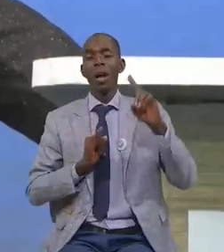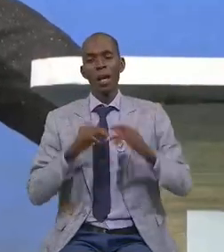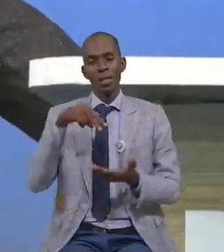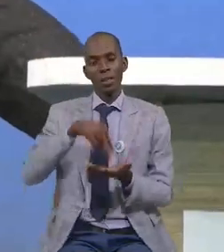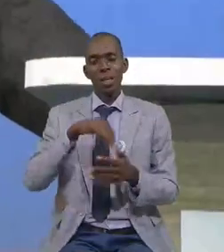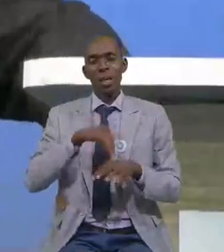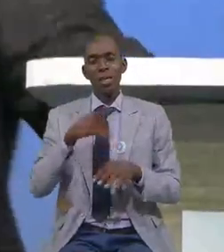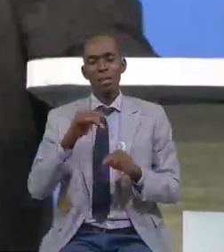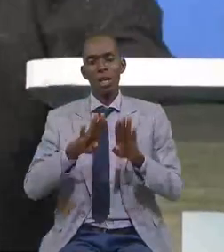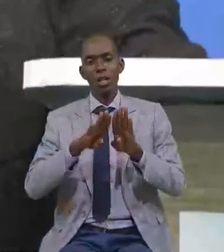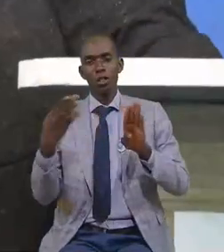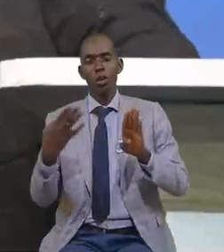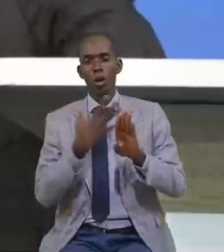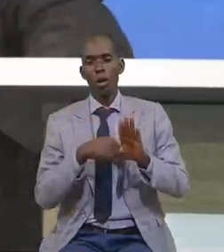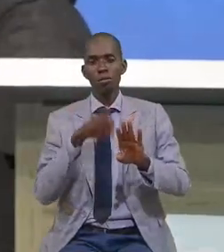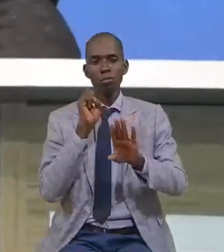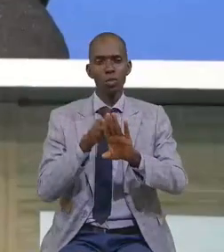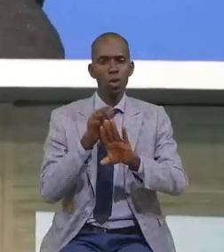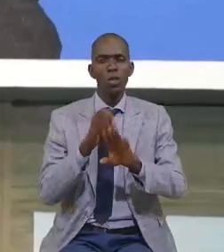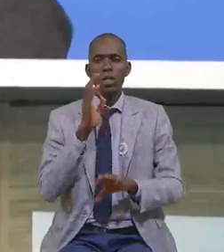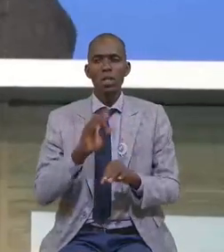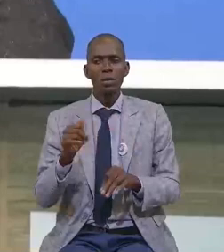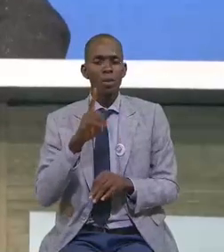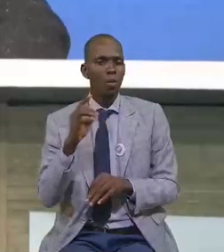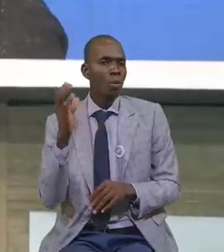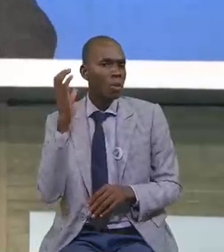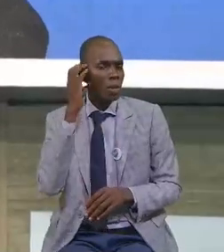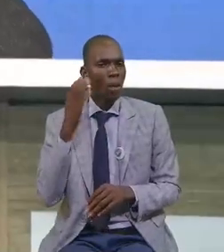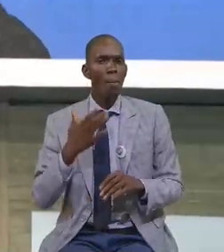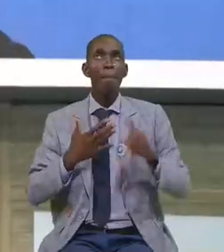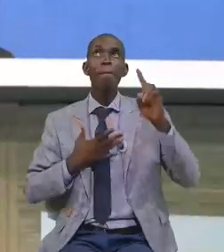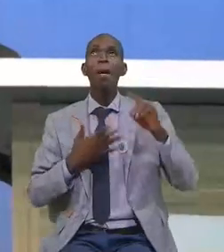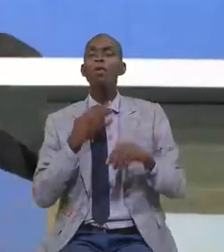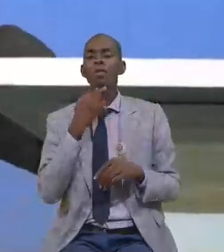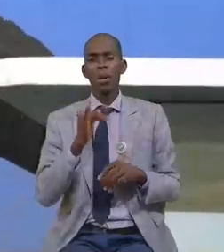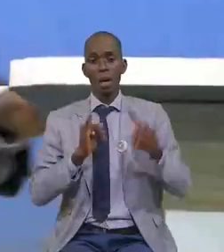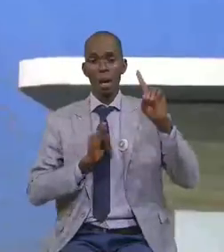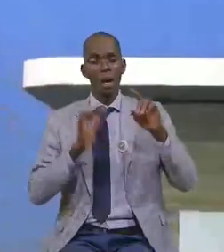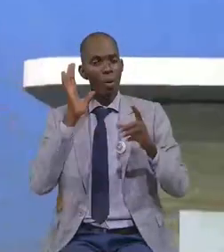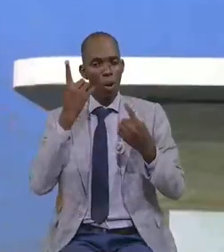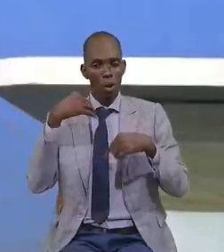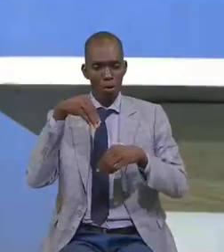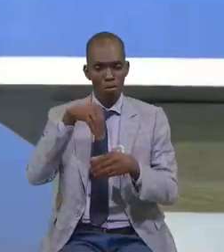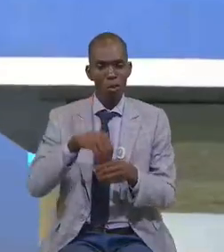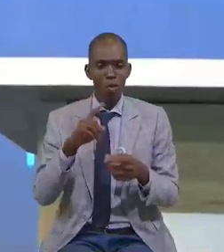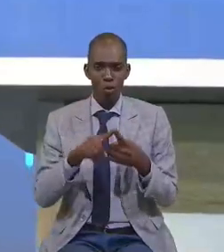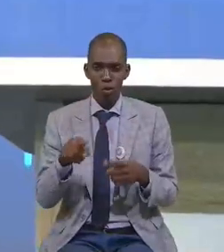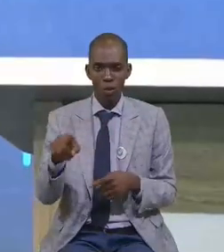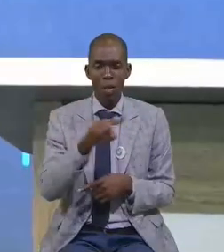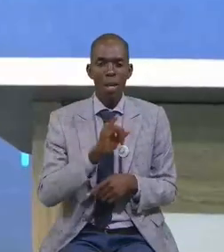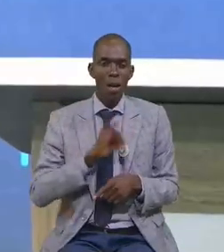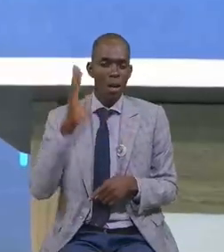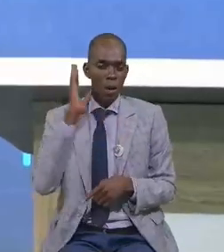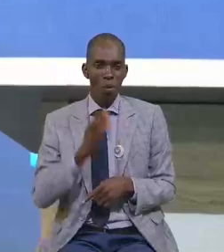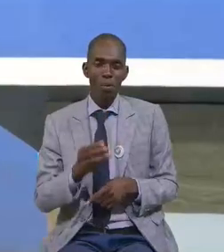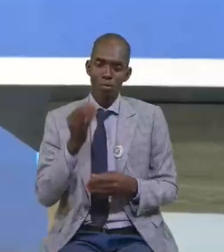que je me tiens à la porte et je frappe. Si quelqu'un entend ma voix, je viendrai à lui, je souperai